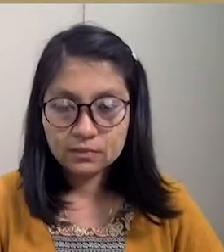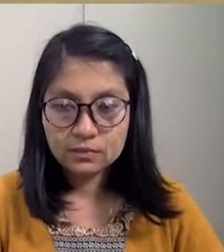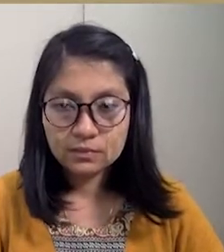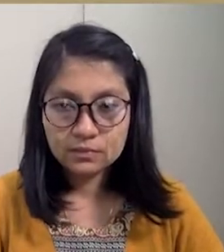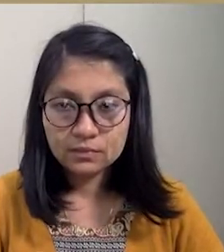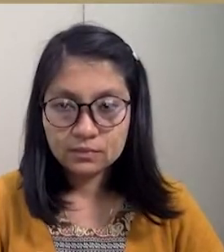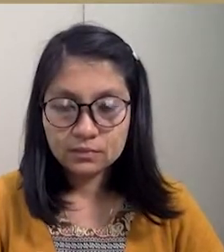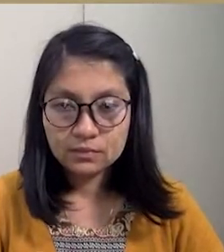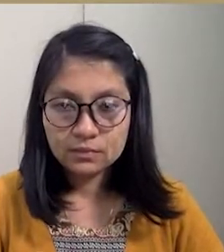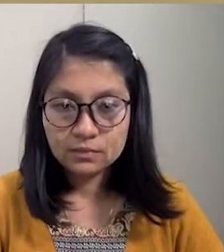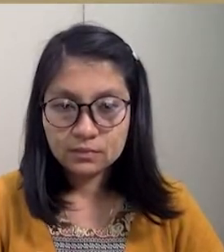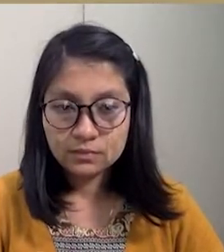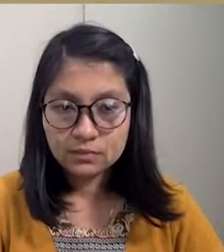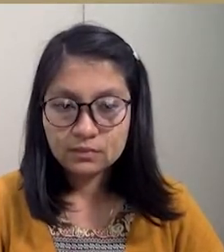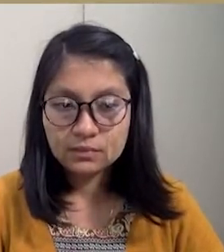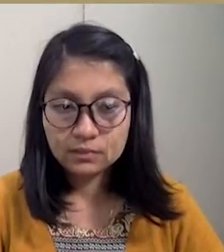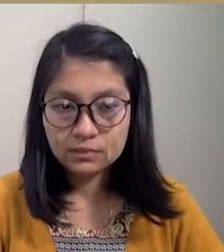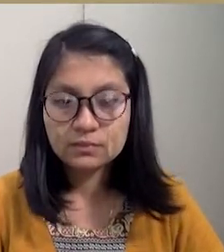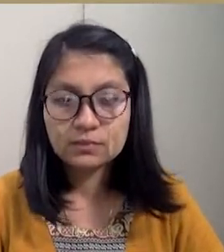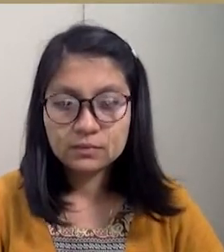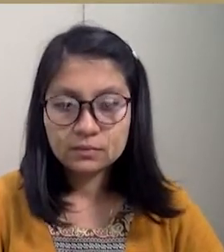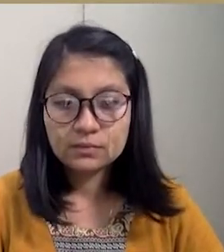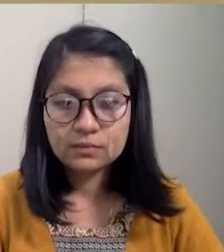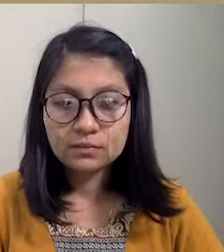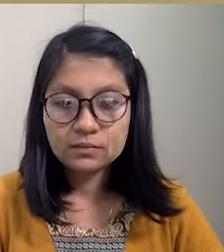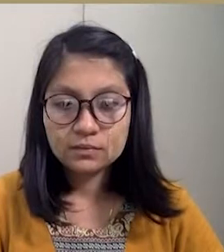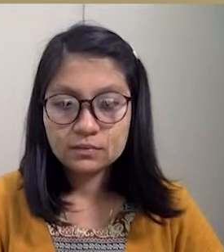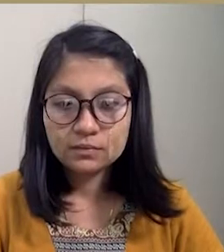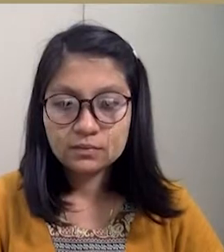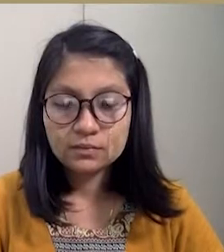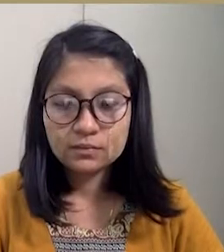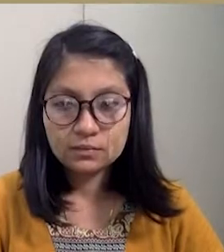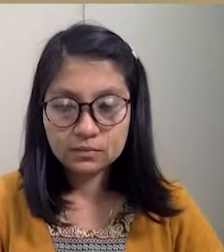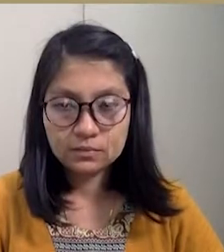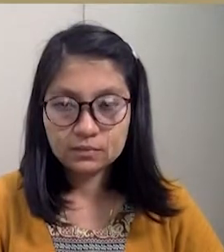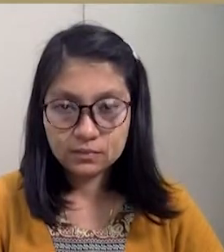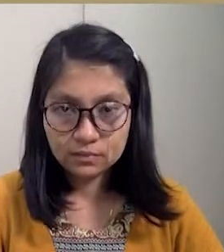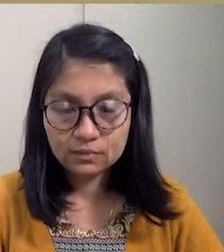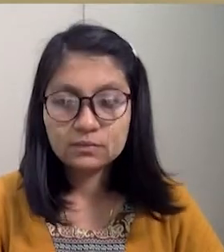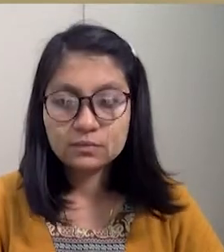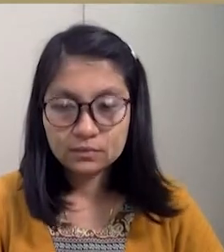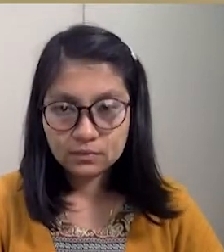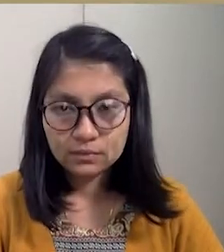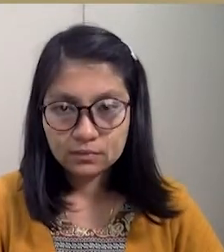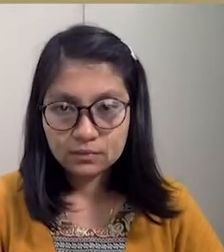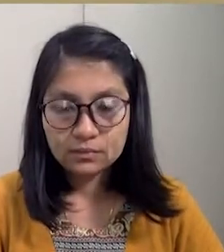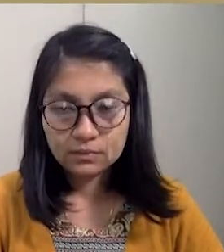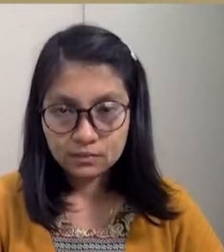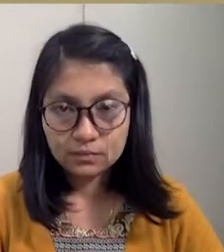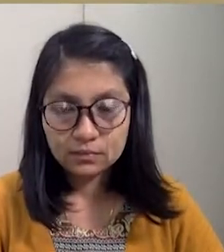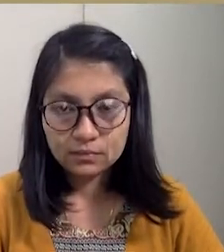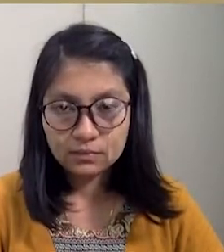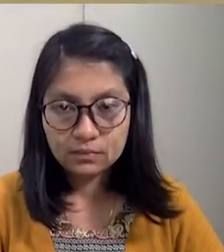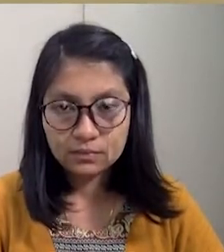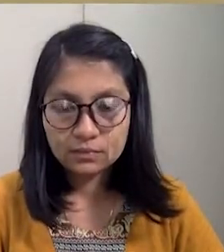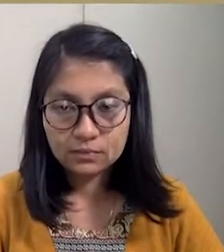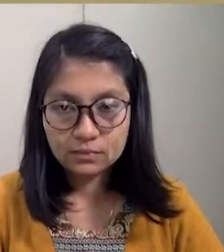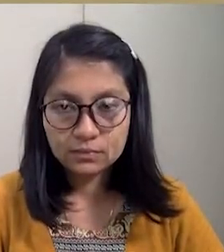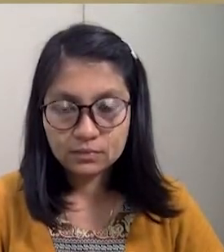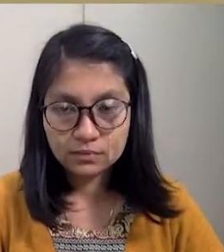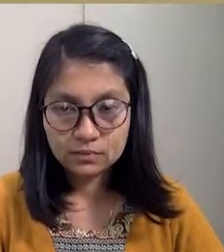ခါကျတော့အဲ့ဒီခရိုင်အသီးသီးကနေလော့ဒေါင်းလုပ်ထားတယ်လော့ဒေါင်းလုပ်ထားတဲ့ခါကျတော့ဒီလူတွေဘယ်လိုမှပြန်လာဖို့ကမလွယ်သေးဘူးကုသိုလ်အစင်းပေး